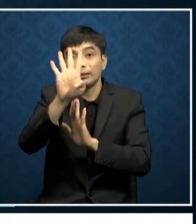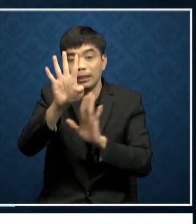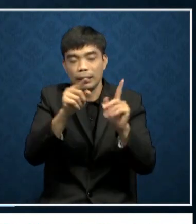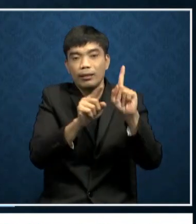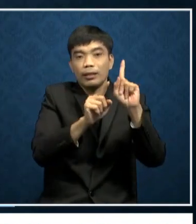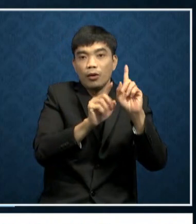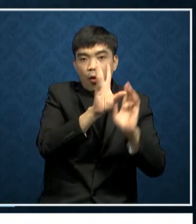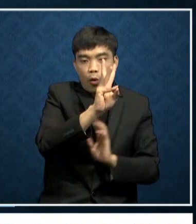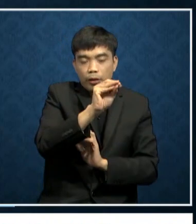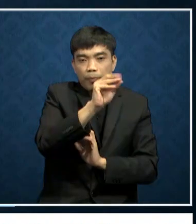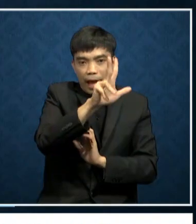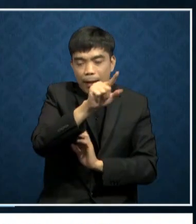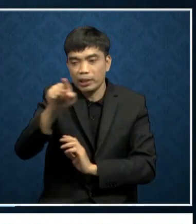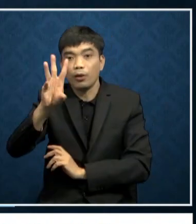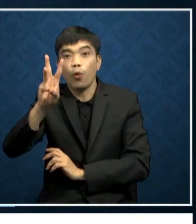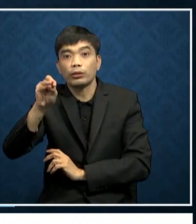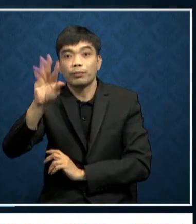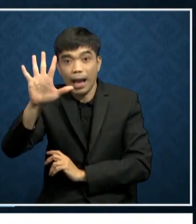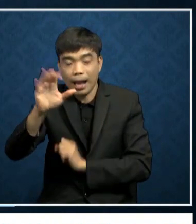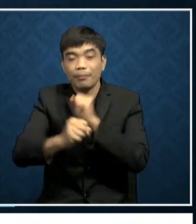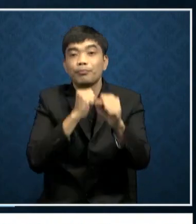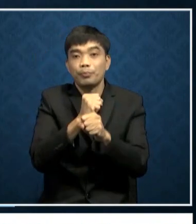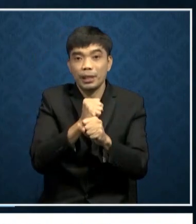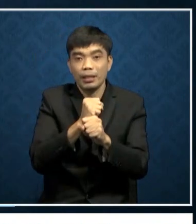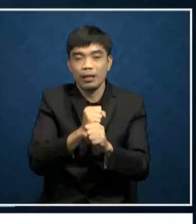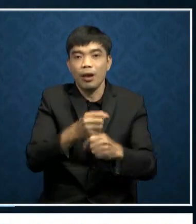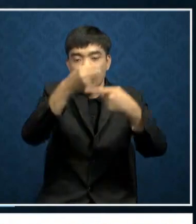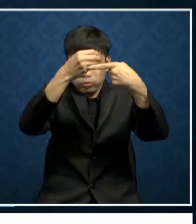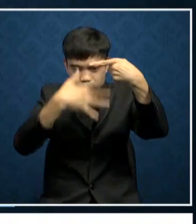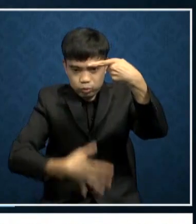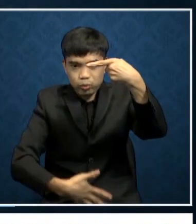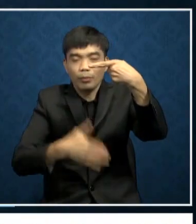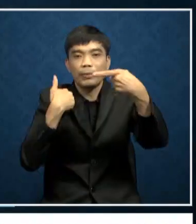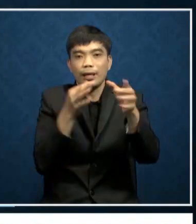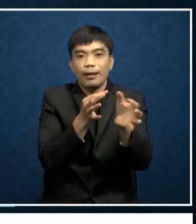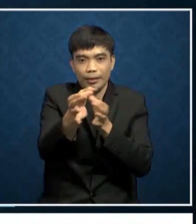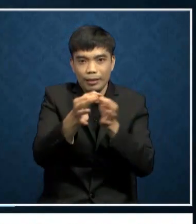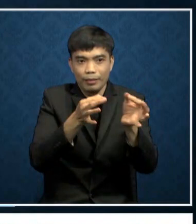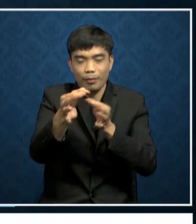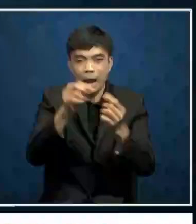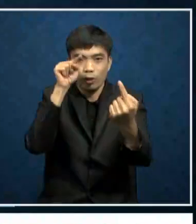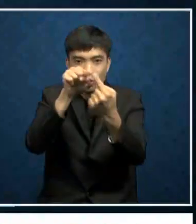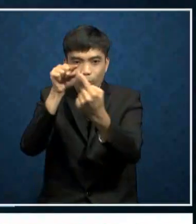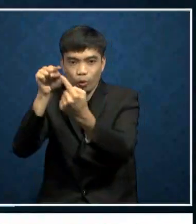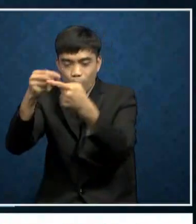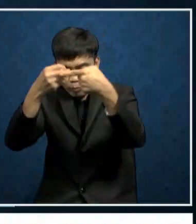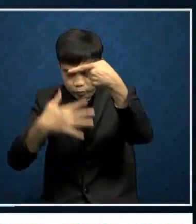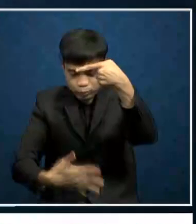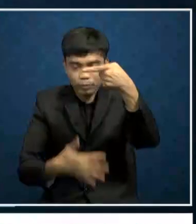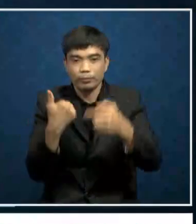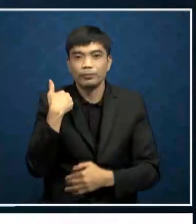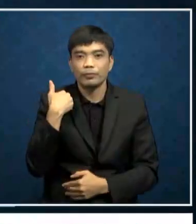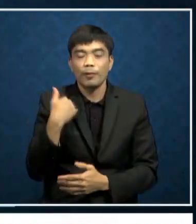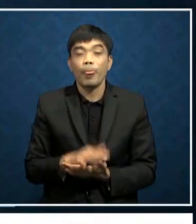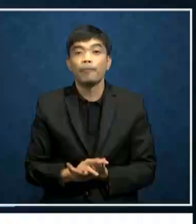63-65ประกอบด้วย 9วัตถุประสงค์หลักนะครับซึ่งจะได้ชี้แจงเป็นรายวัตถุประสงค์ไปนะครับการ